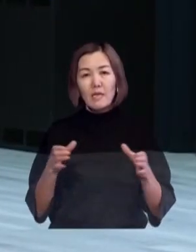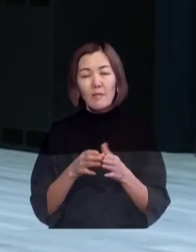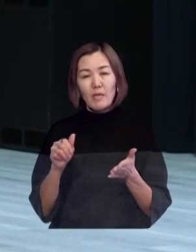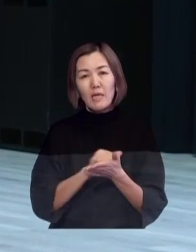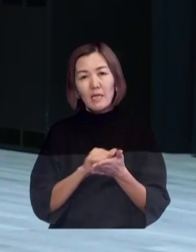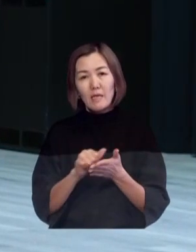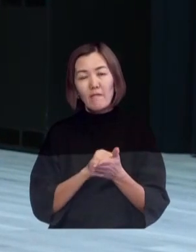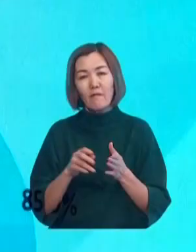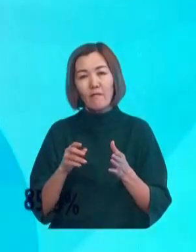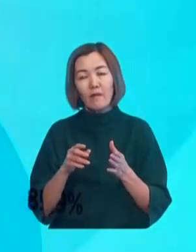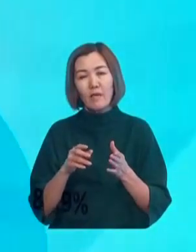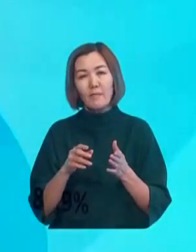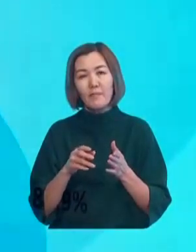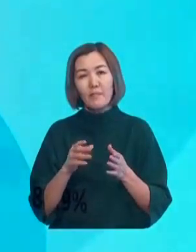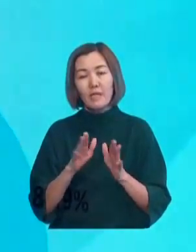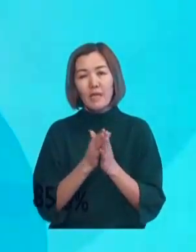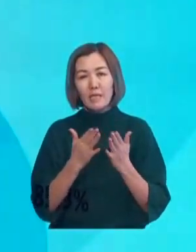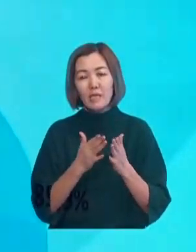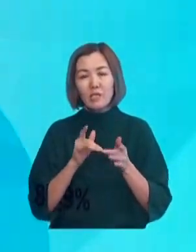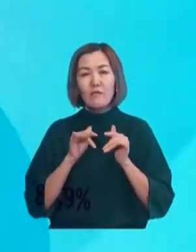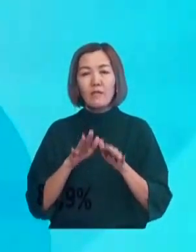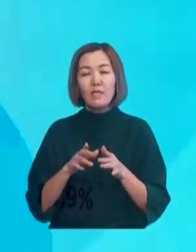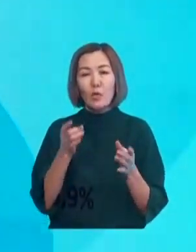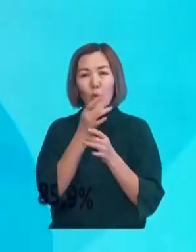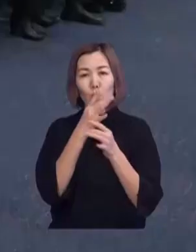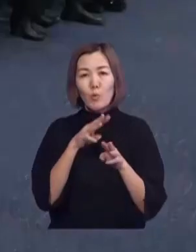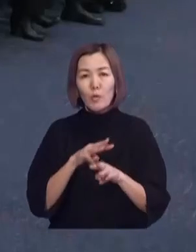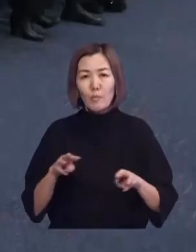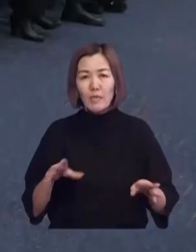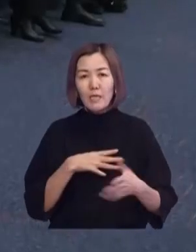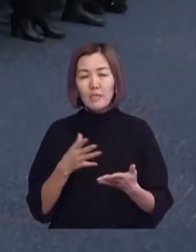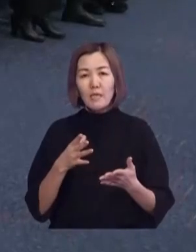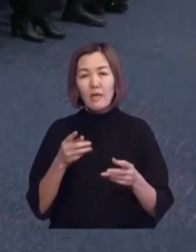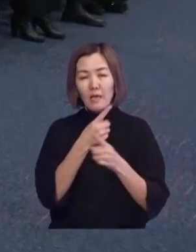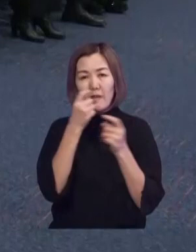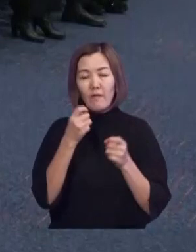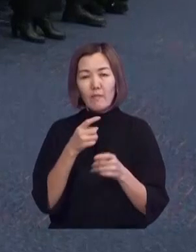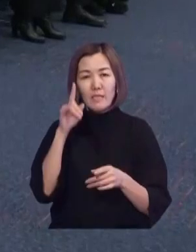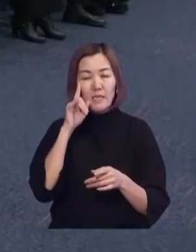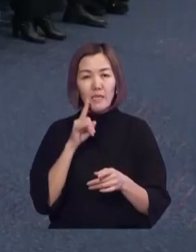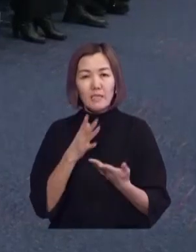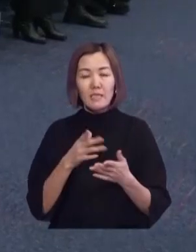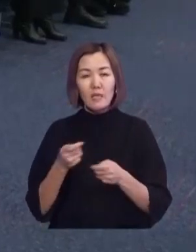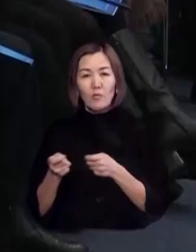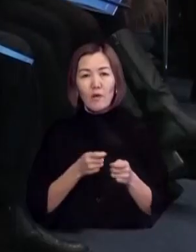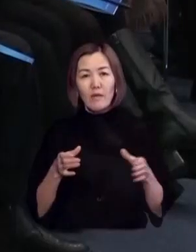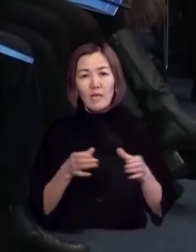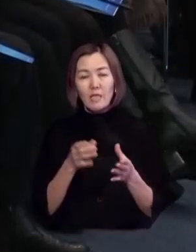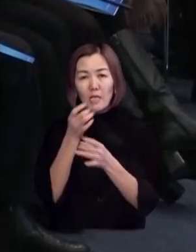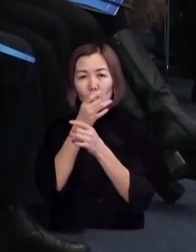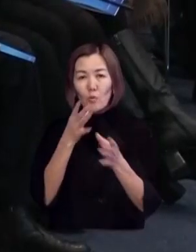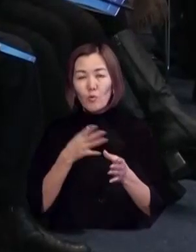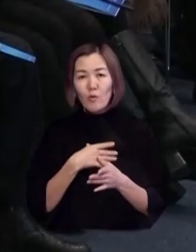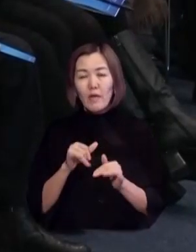архивов, документации и книжного дела Министерства культуры и информации Республики Казахстан, а также руководители отделов культуры